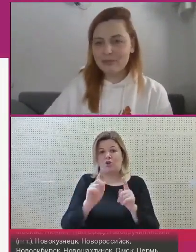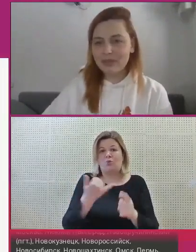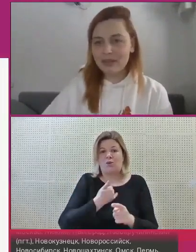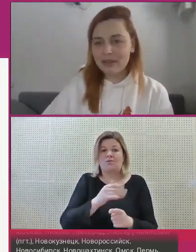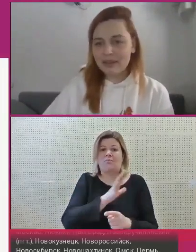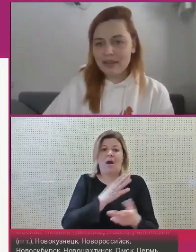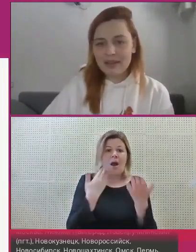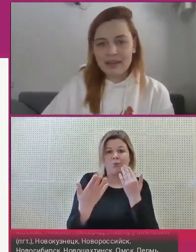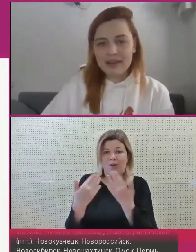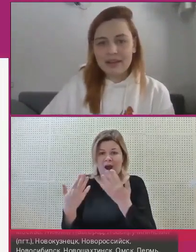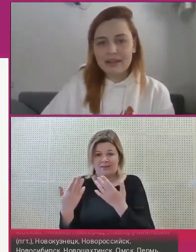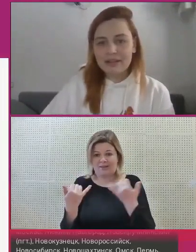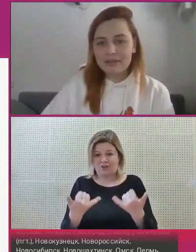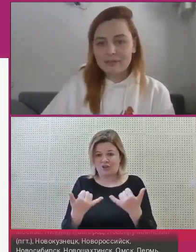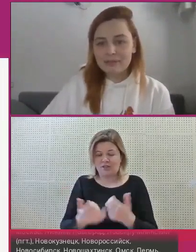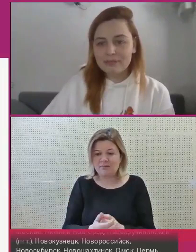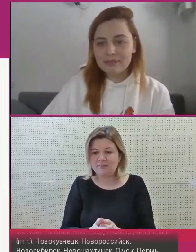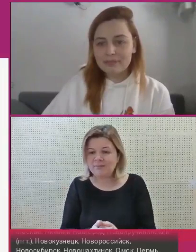была.